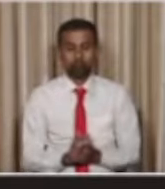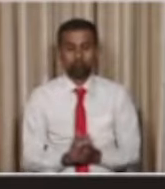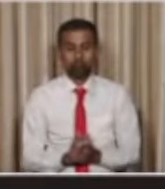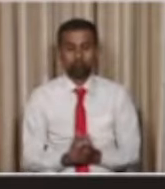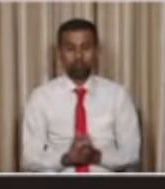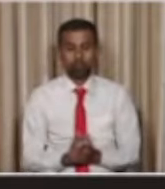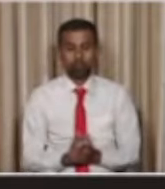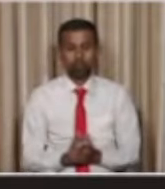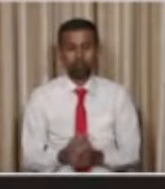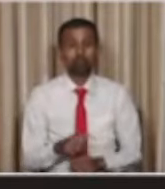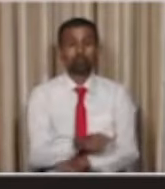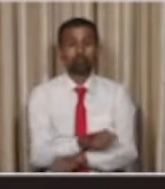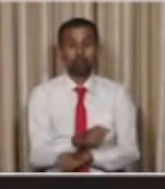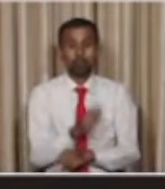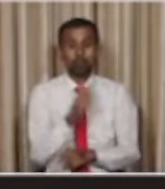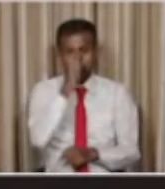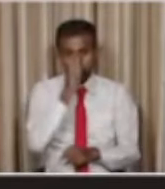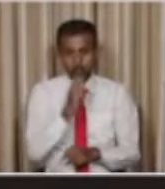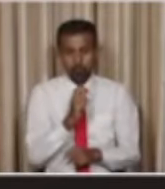Sabana yang ketemu?